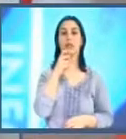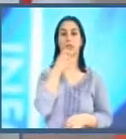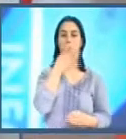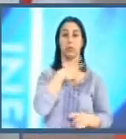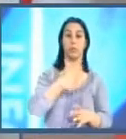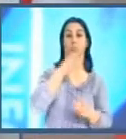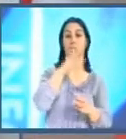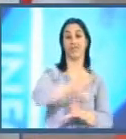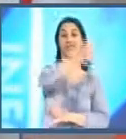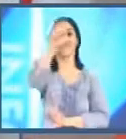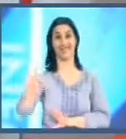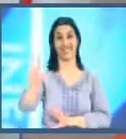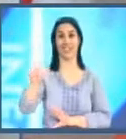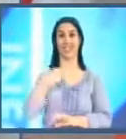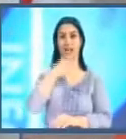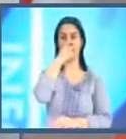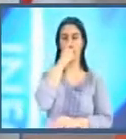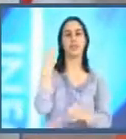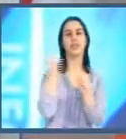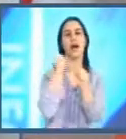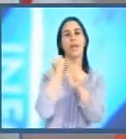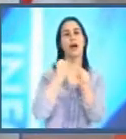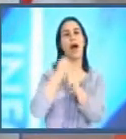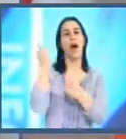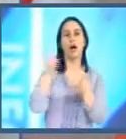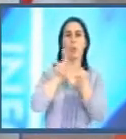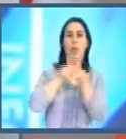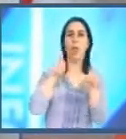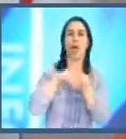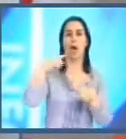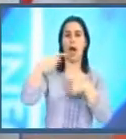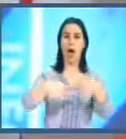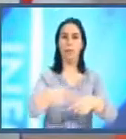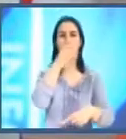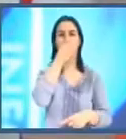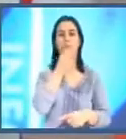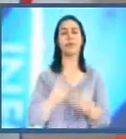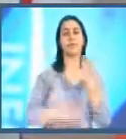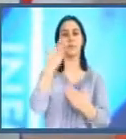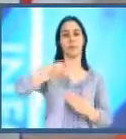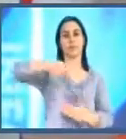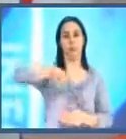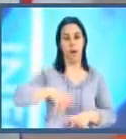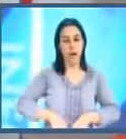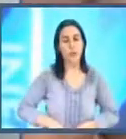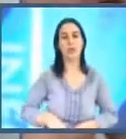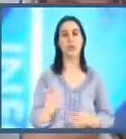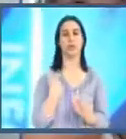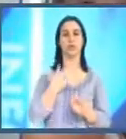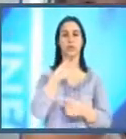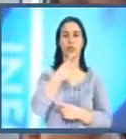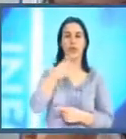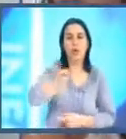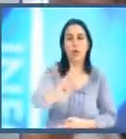P3. Llavors, aquí treballar hàbits significa que quan fan el pas a P3, els tenen assolits, ja no li costa, no han de començar de